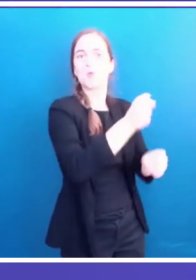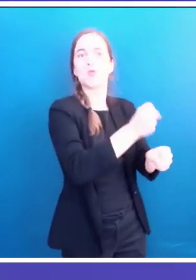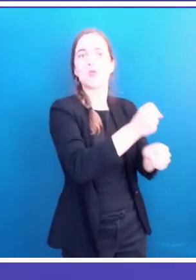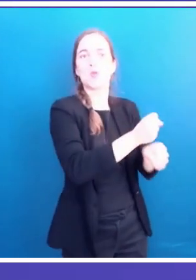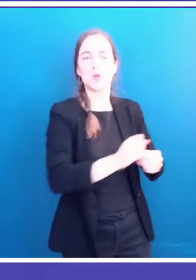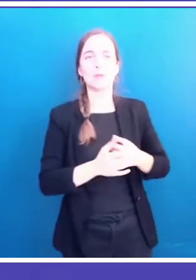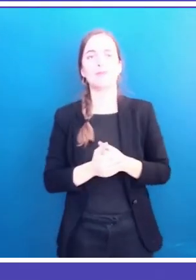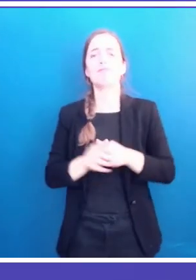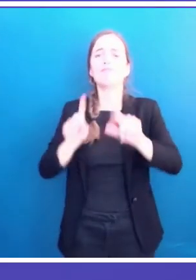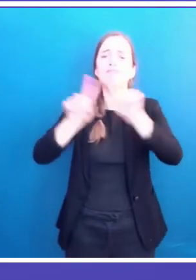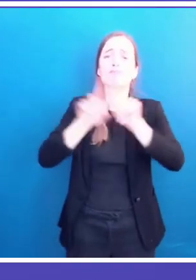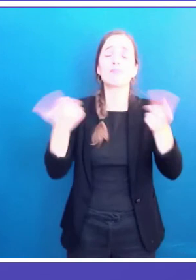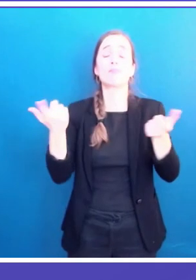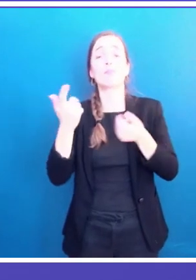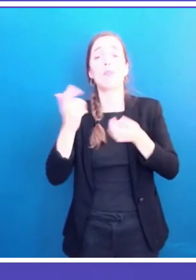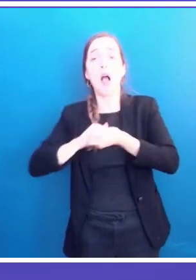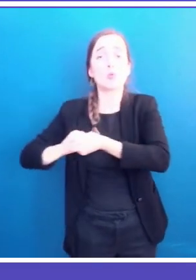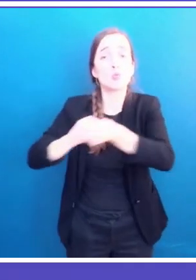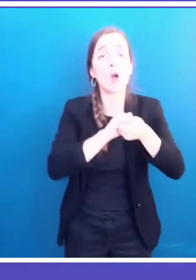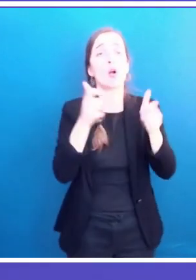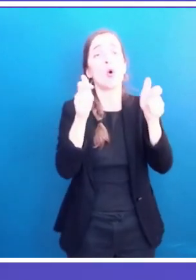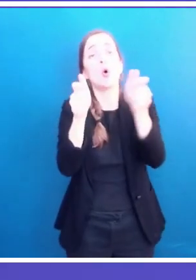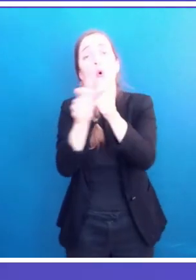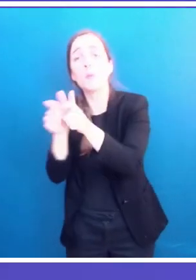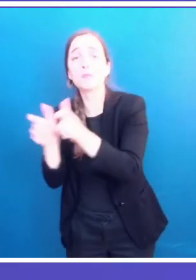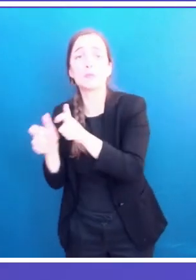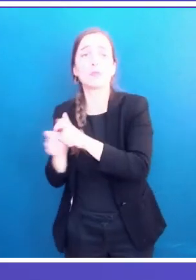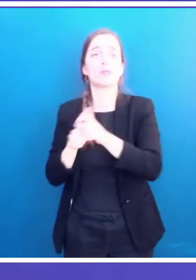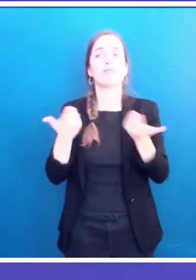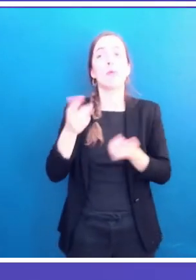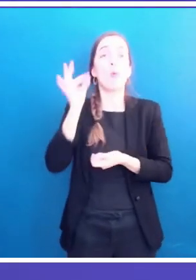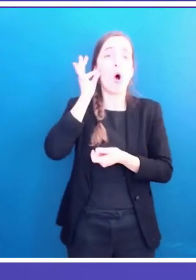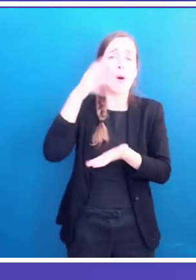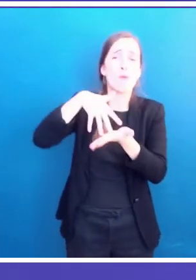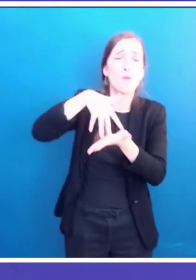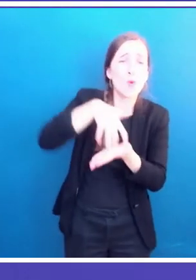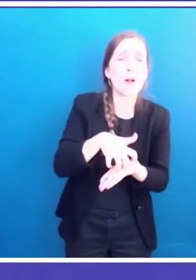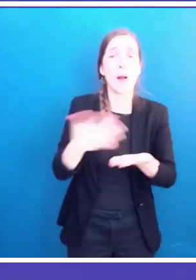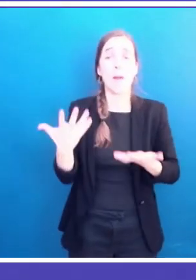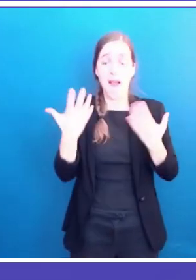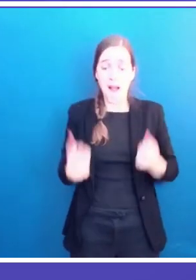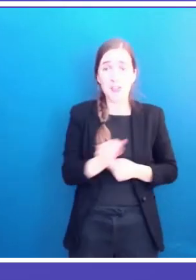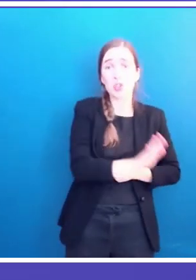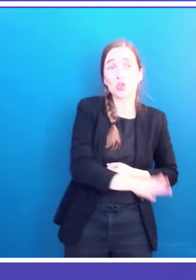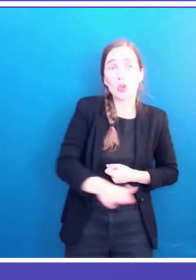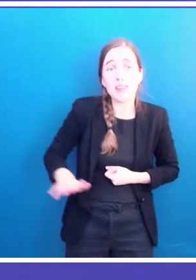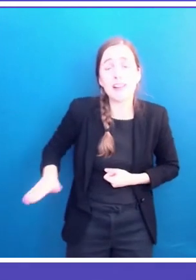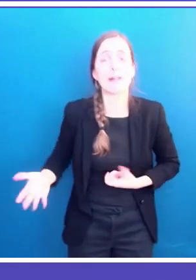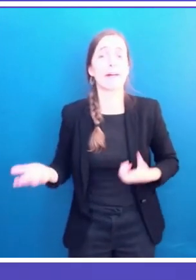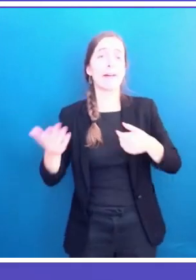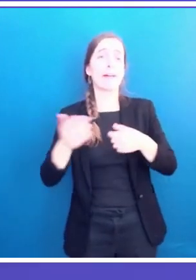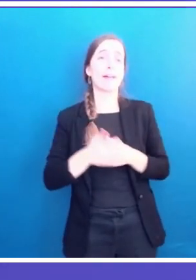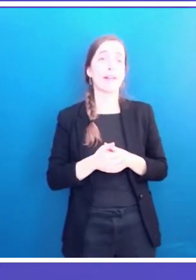وذلك بالنسبة للجمعيات الثقافية، الجمعيات النسائية والتعاونيات إلى آخره. فإذا